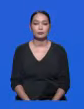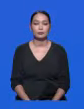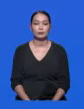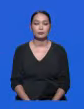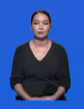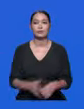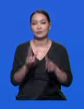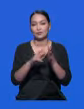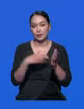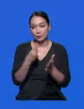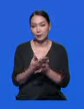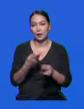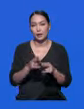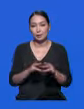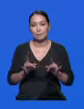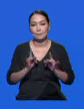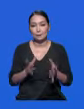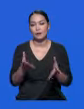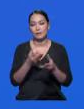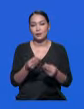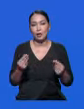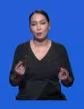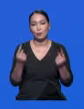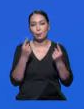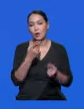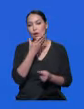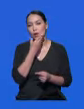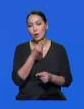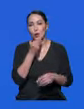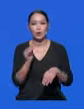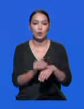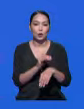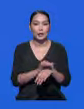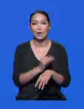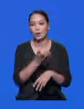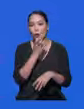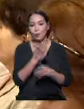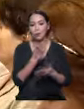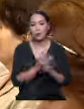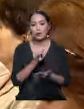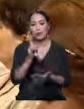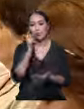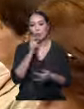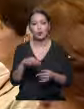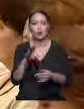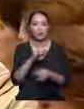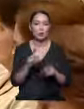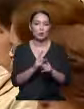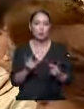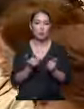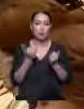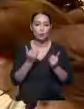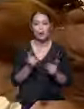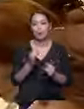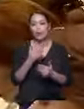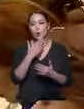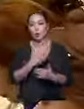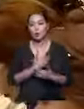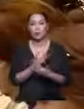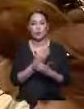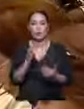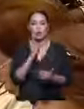8 марта – это праздник весны, символизирующий красоту, добро и тепло. Мы, мужчины, высоко ценим, уважаем и любим вас. Женщины